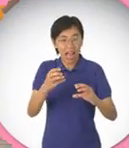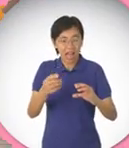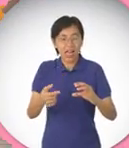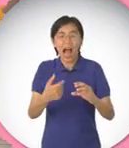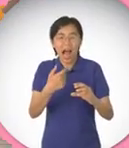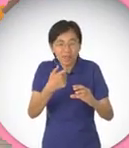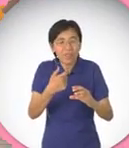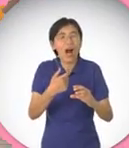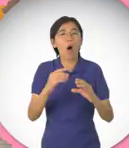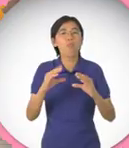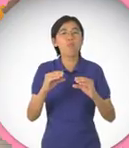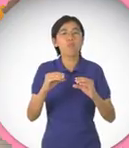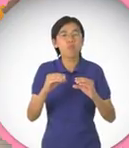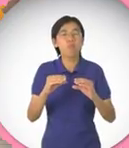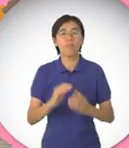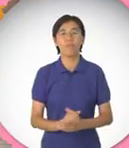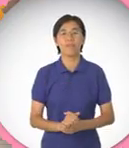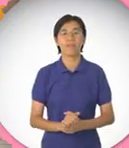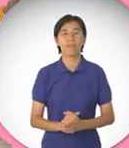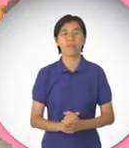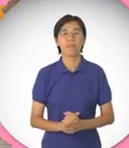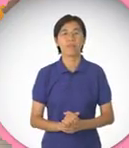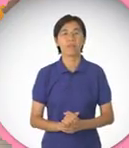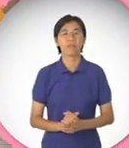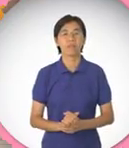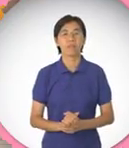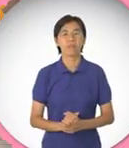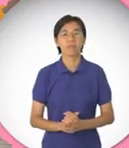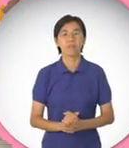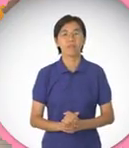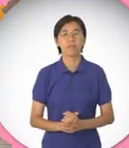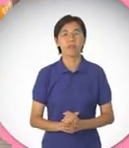ะก็คือเทคนิคหน้ากรอบของเขานั่นเองนะครับ